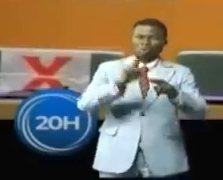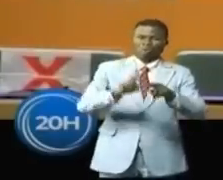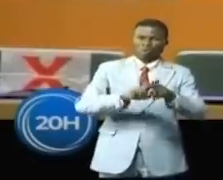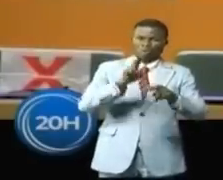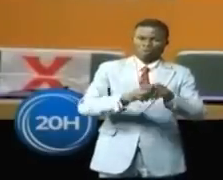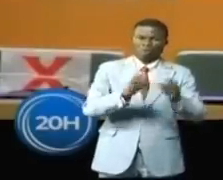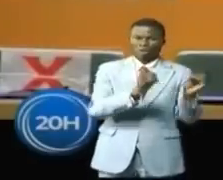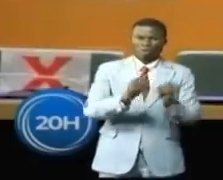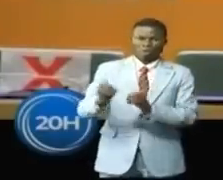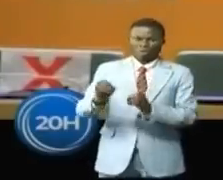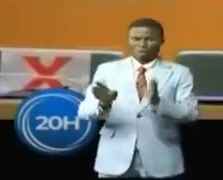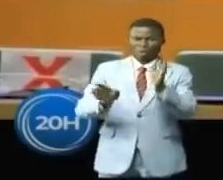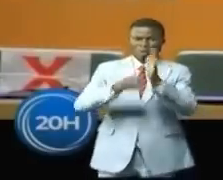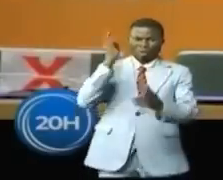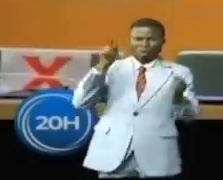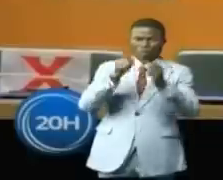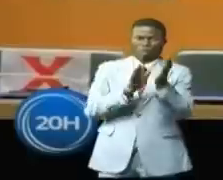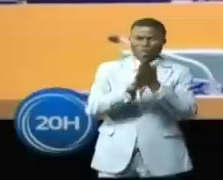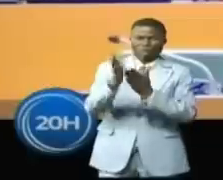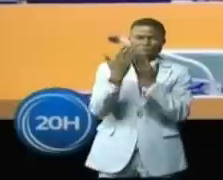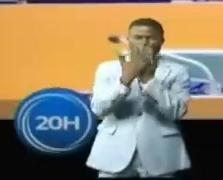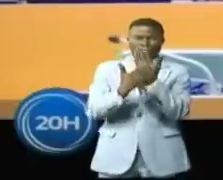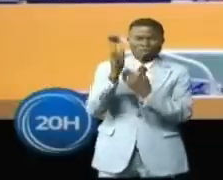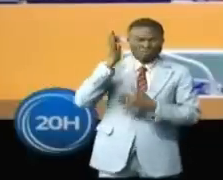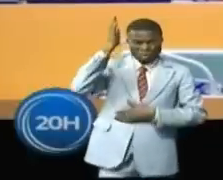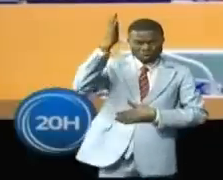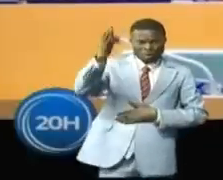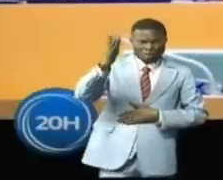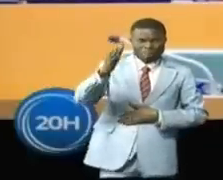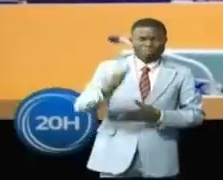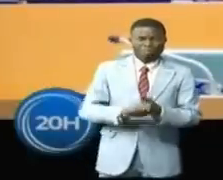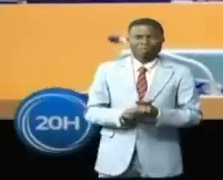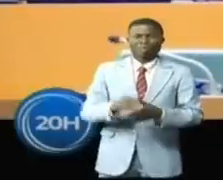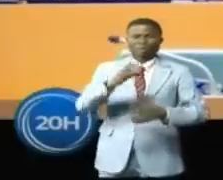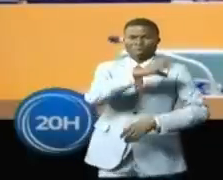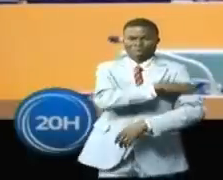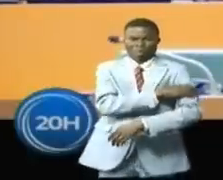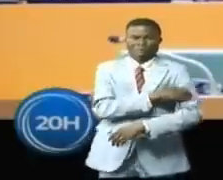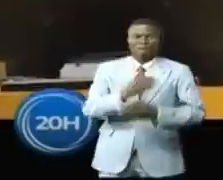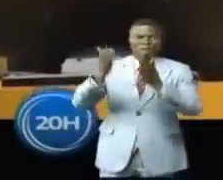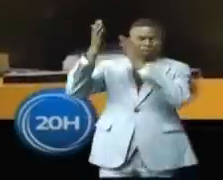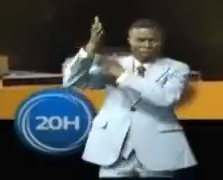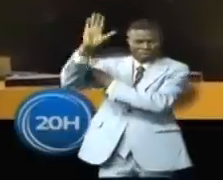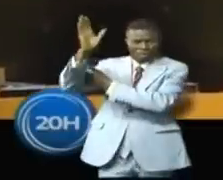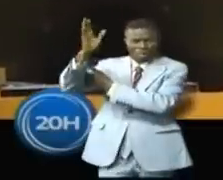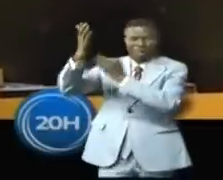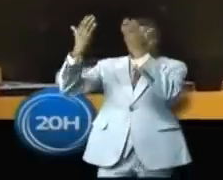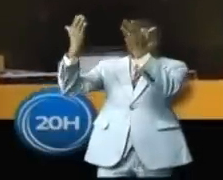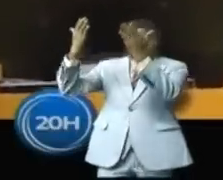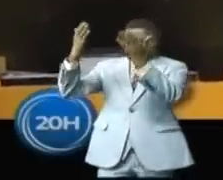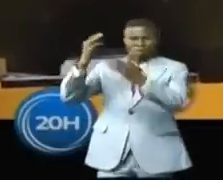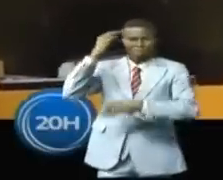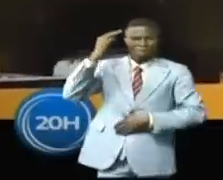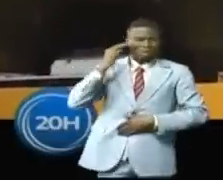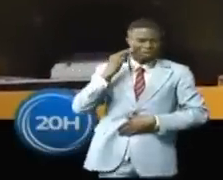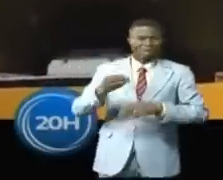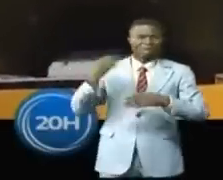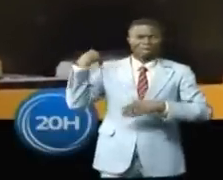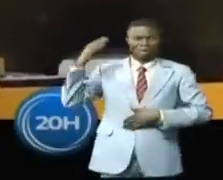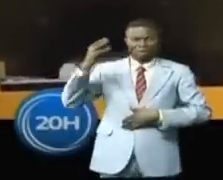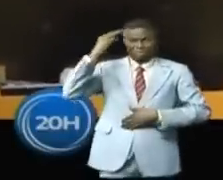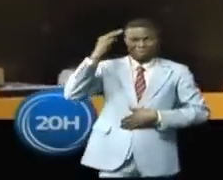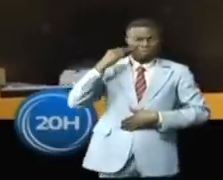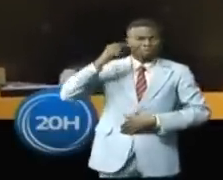se tiendra du 14 au 15 juillet prochain à Lusaka, capitale de la Zambie. C'est la ministre d'État, ministre